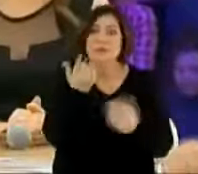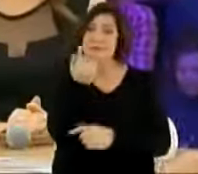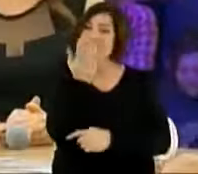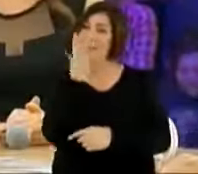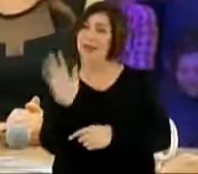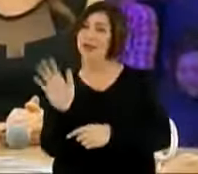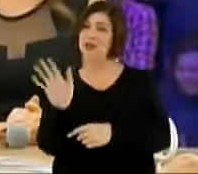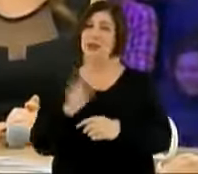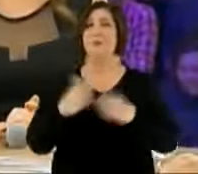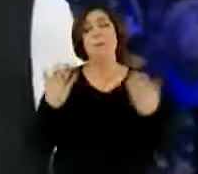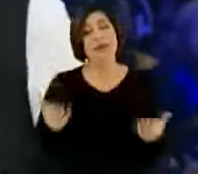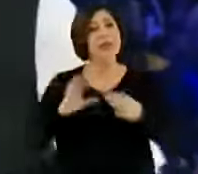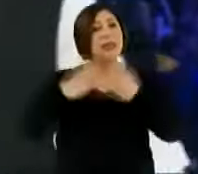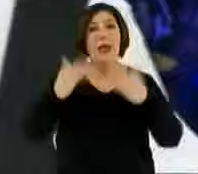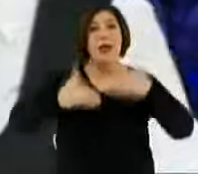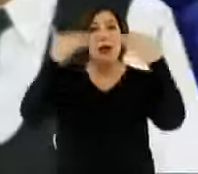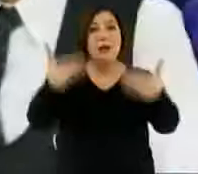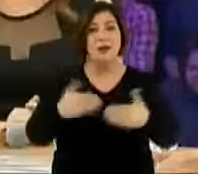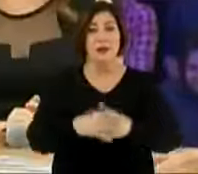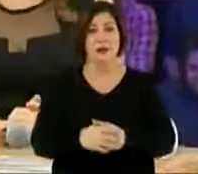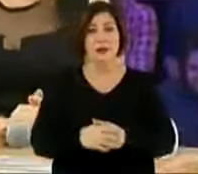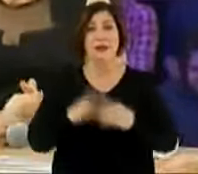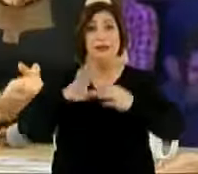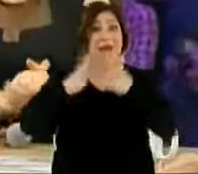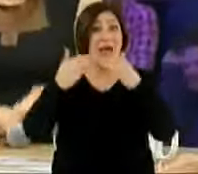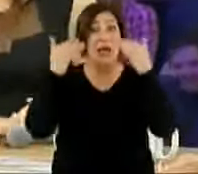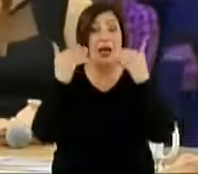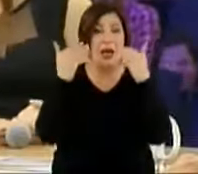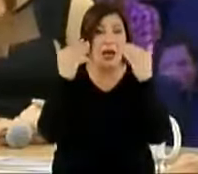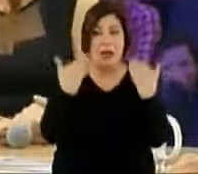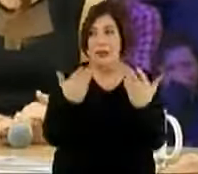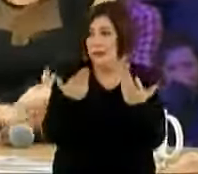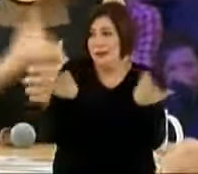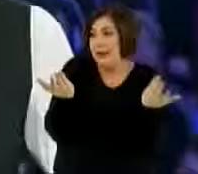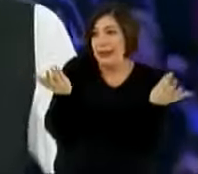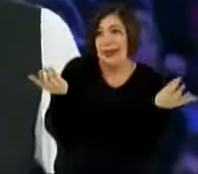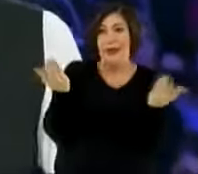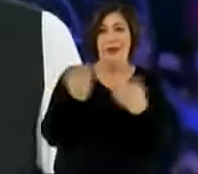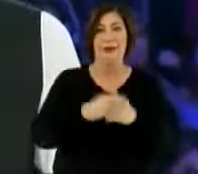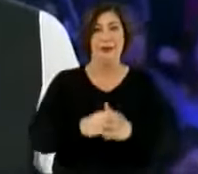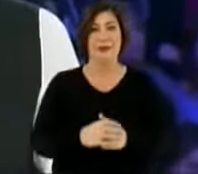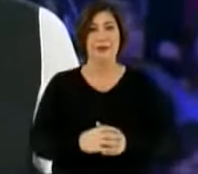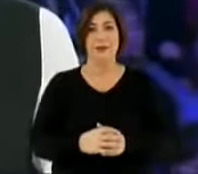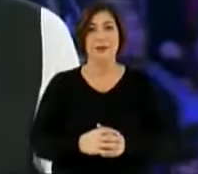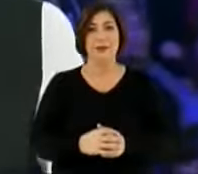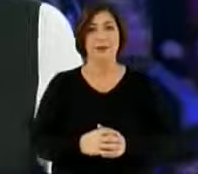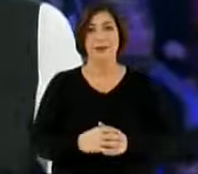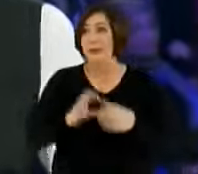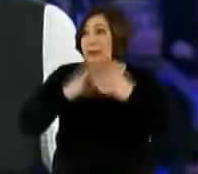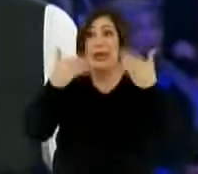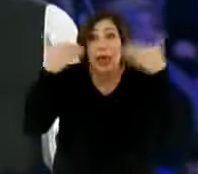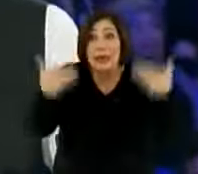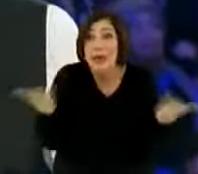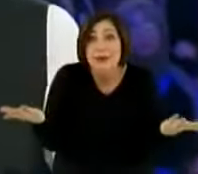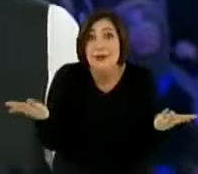Biraz bekleteceğiz sizi. Peki, niye ertelendi? Niye ertelendi? Niye ertelendi? Niye ertelendi? Niye